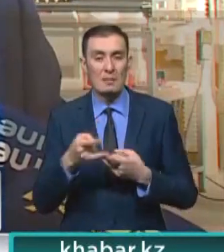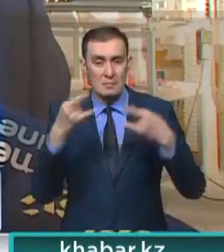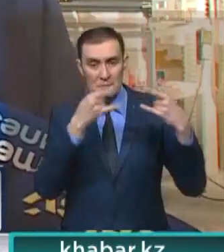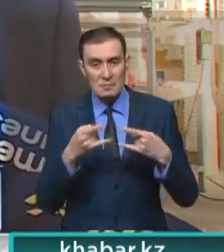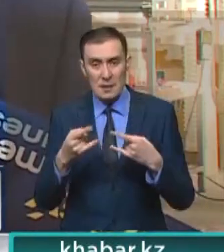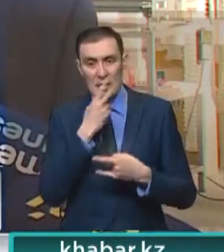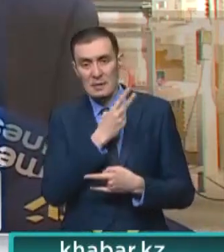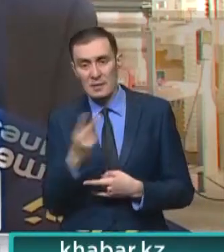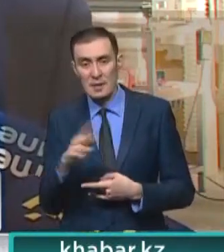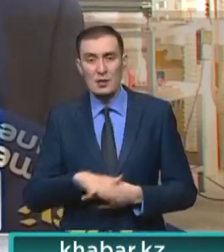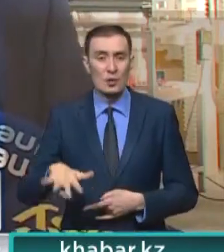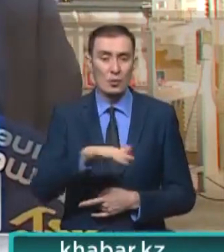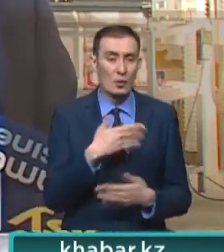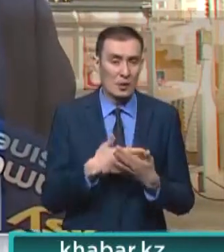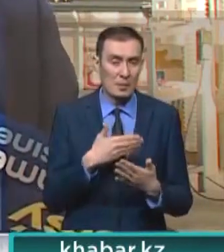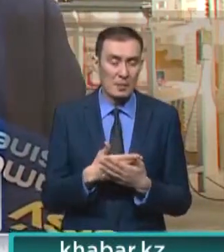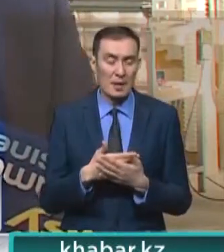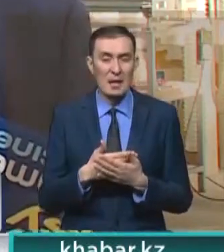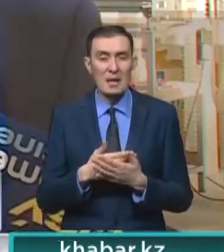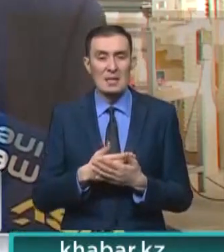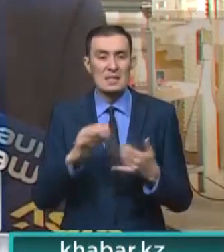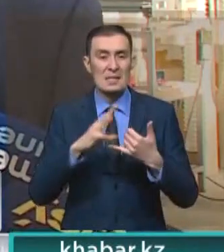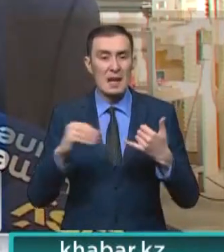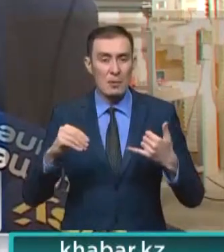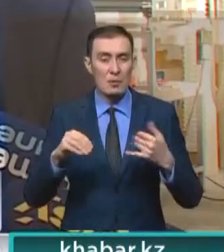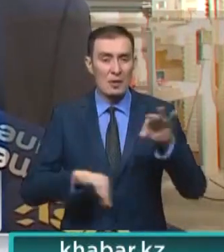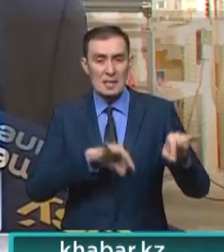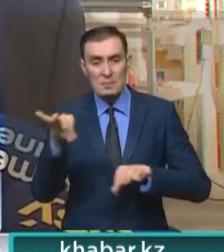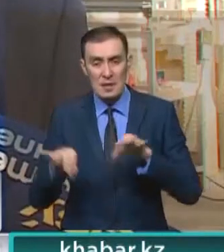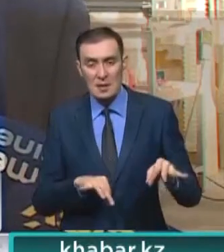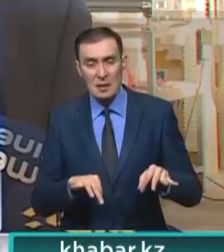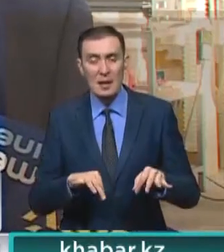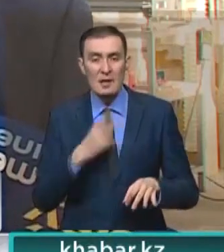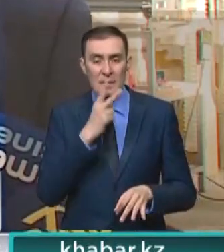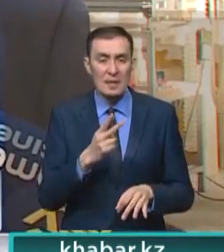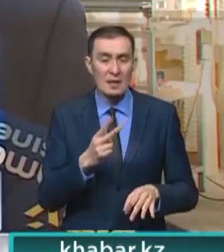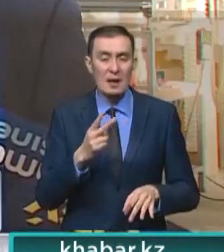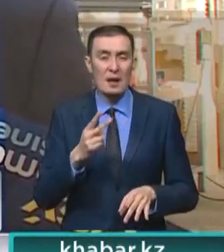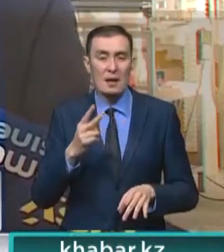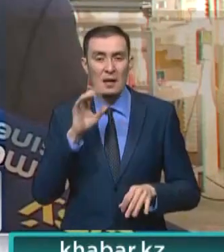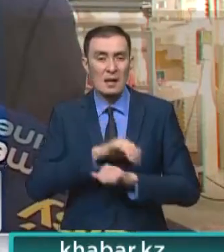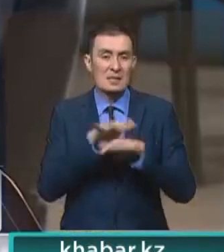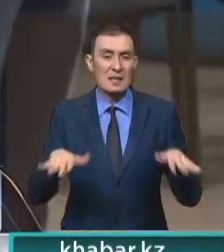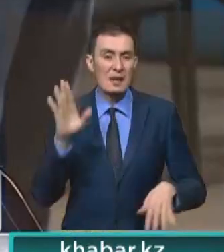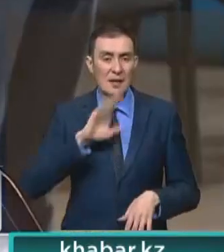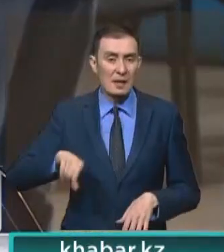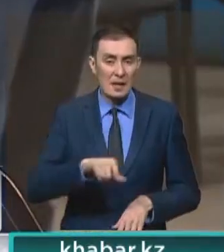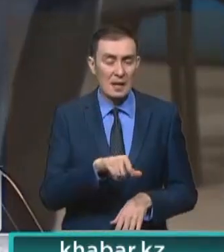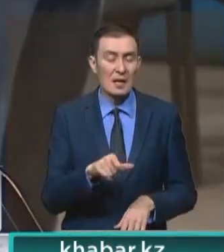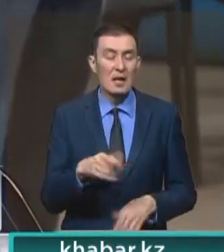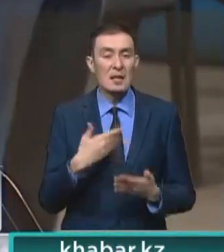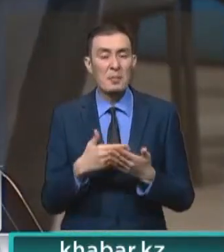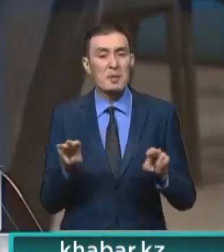разведку, это разметку земель там, и так далее, разливы рек. Это очень будет применимо для